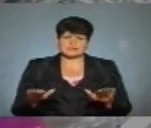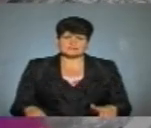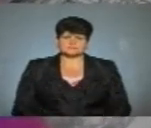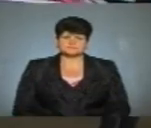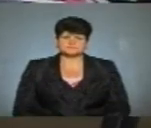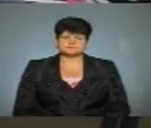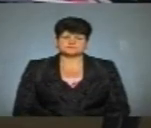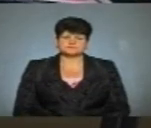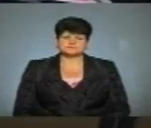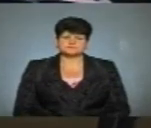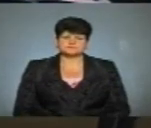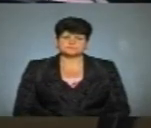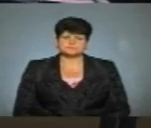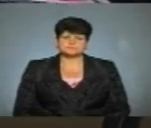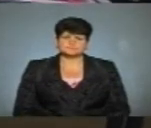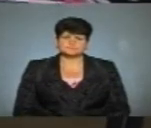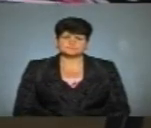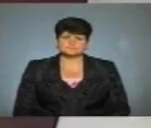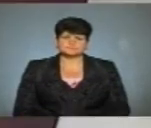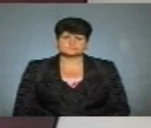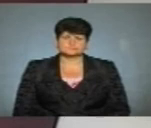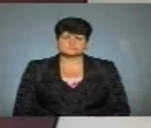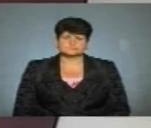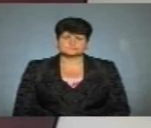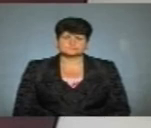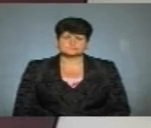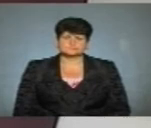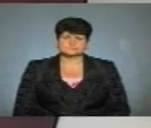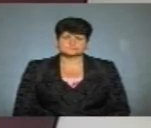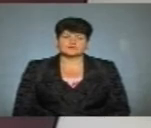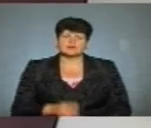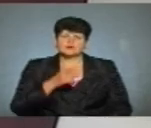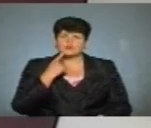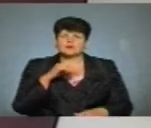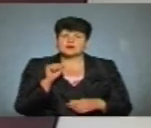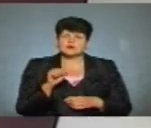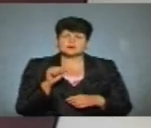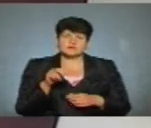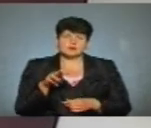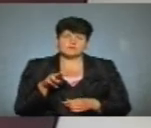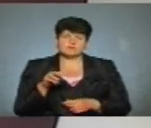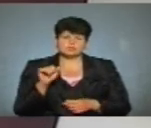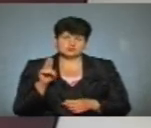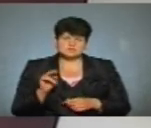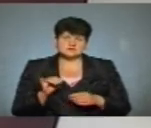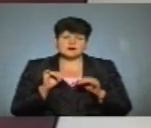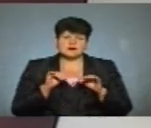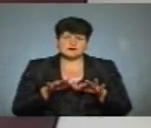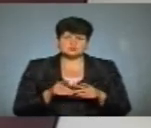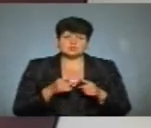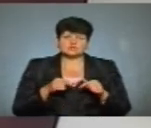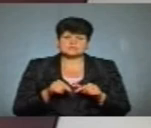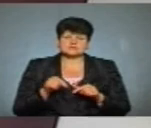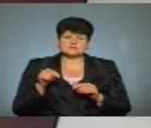Андрій Бодак. Новини на Суспільному. Тернопіль. За словами Аліни Муц, акцію «Шкільний портфелик» у Тернополі